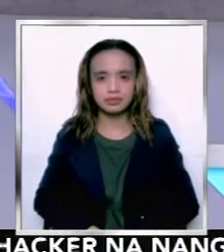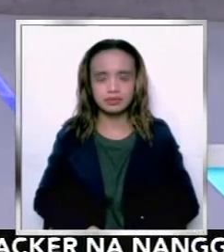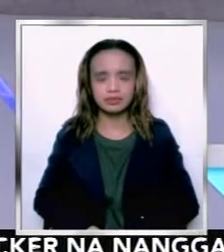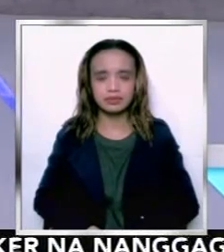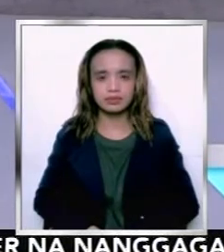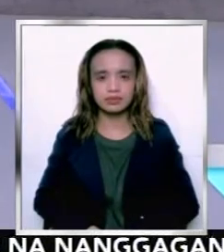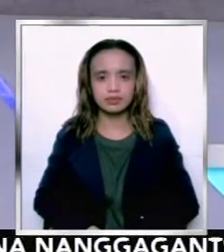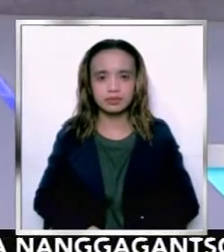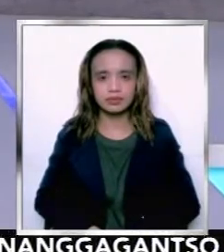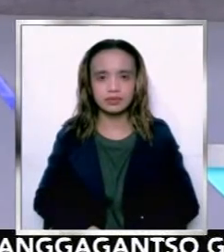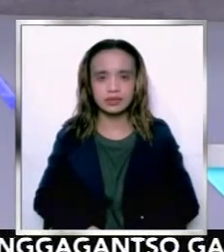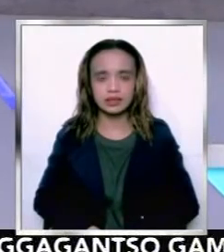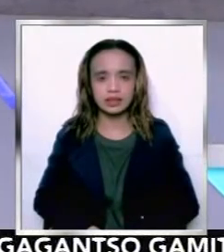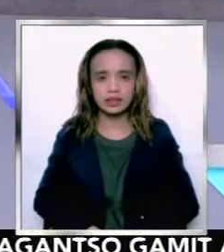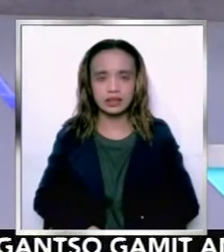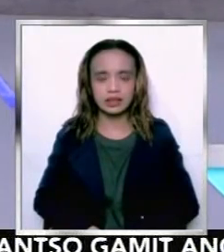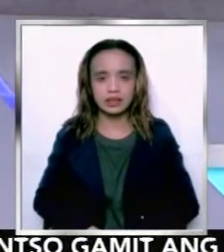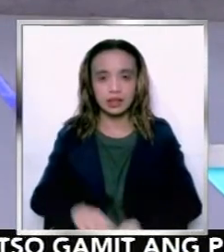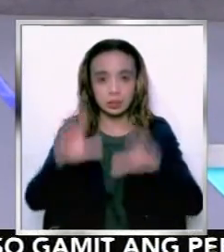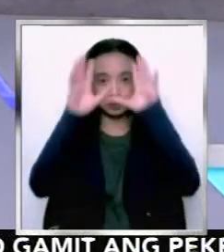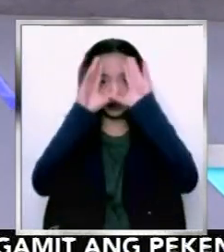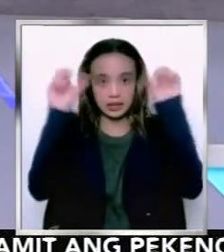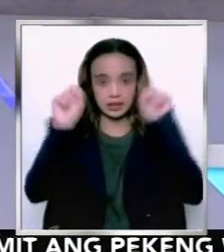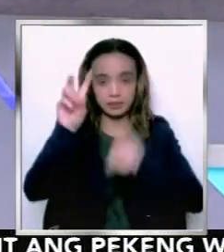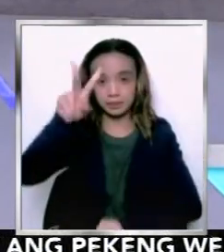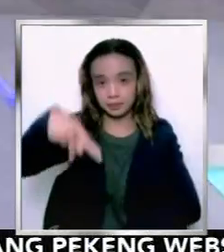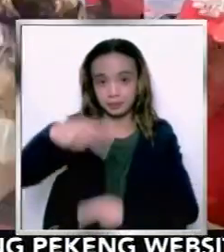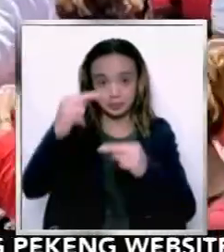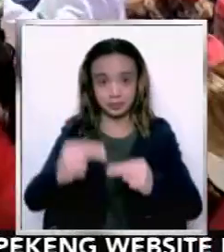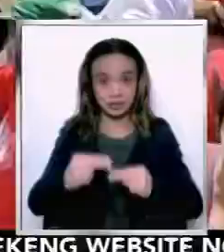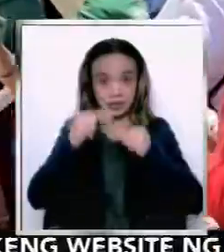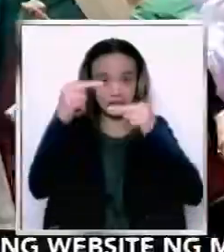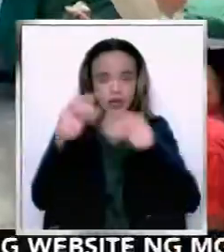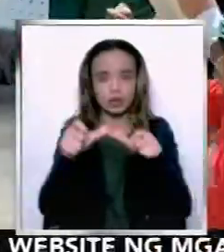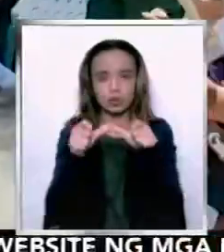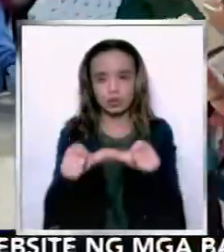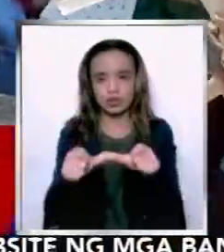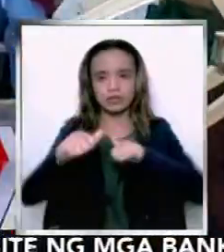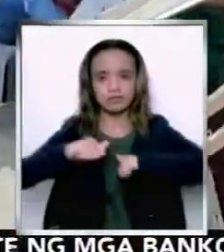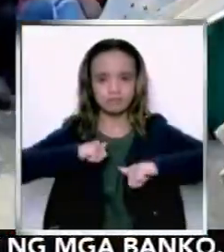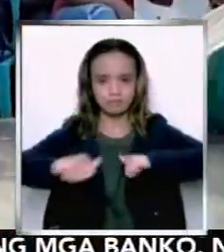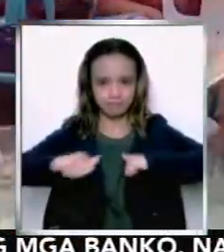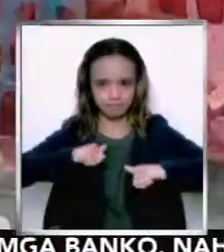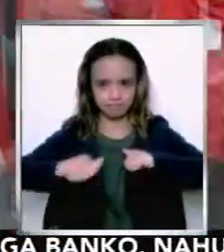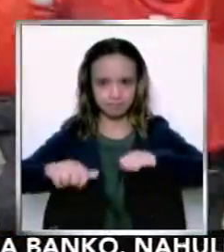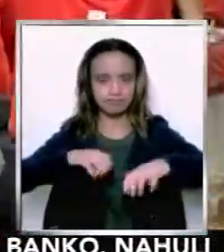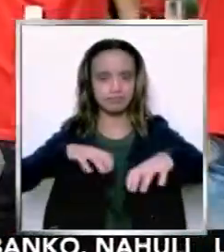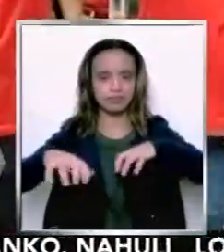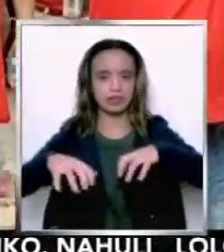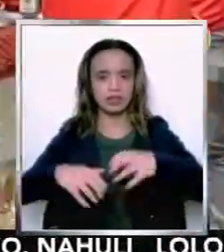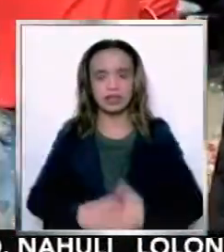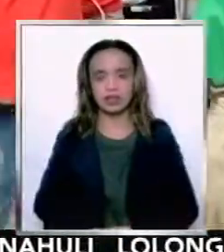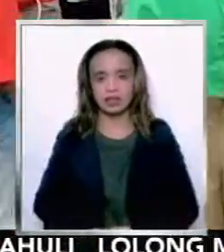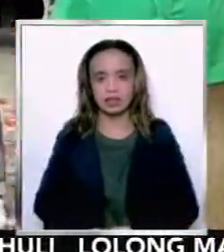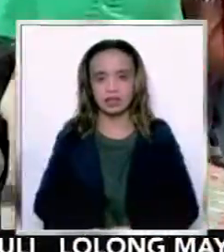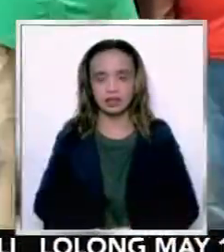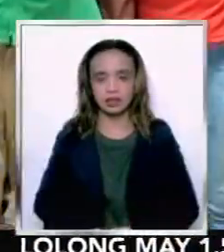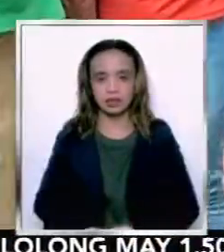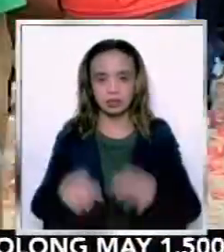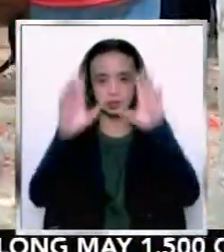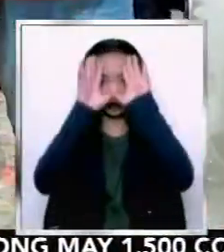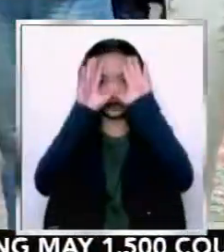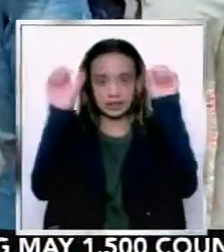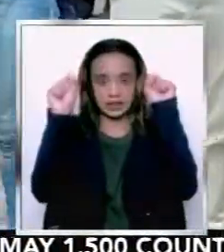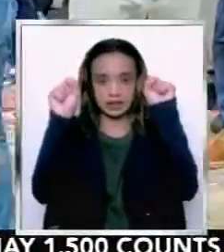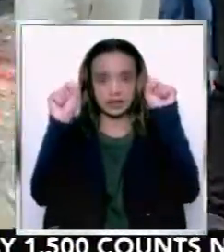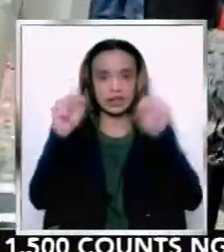Nagpapatuloy ang mga aktibidad ng presidential at vice presidential candidates. Nangampanya sa Masbate si presidential candidate Bongbong Marcos